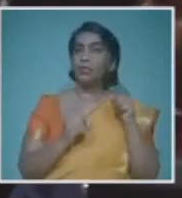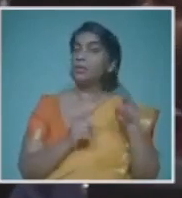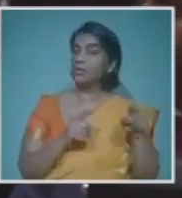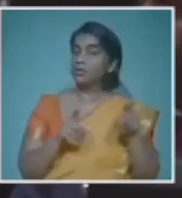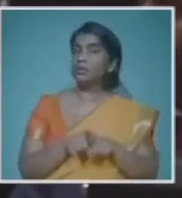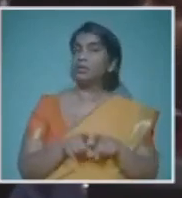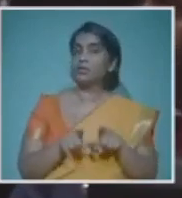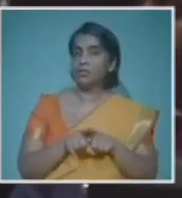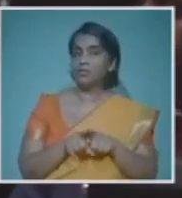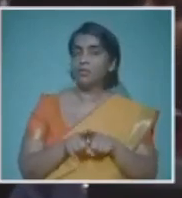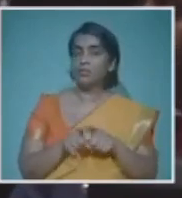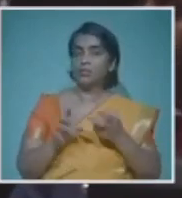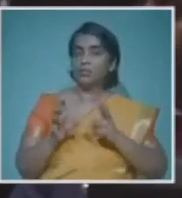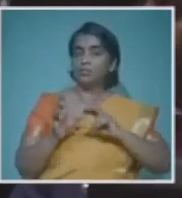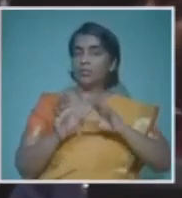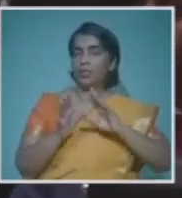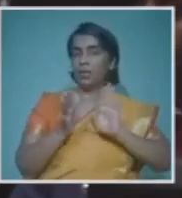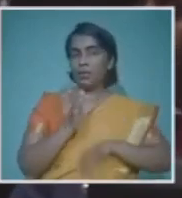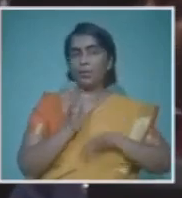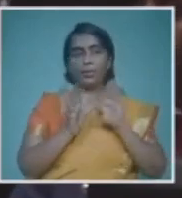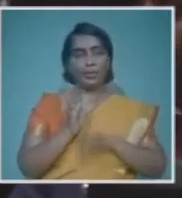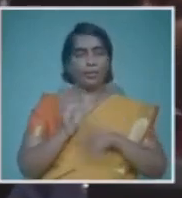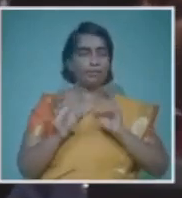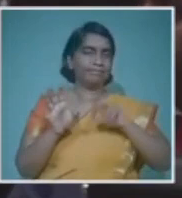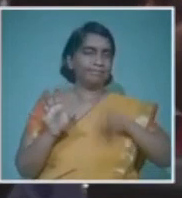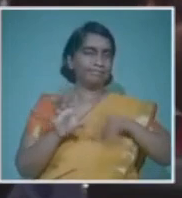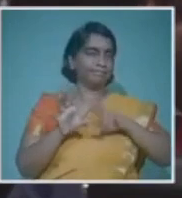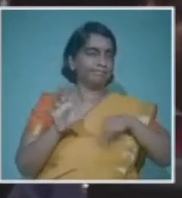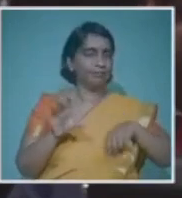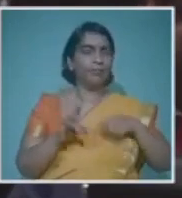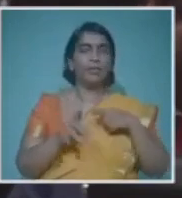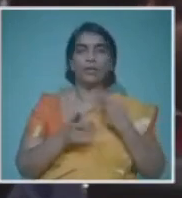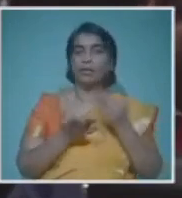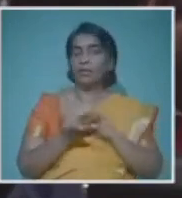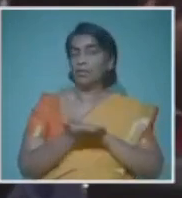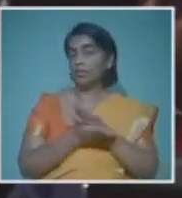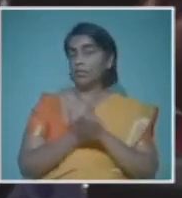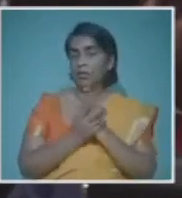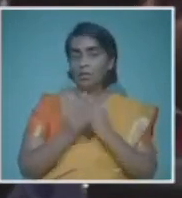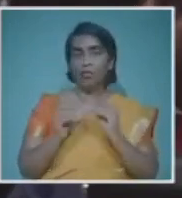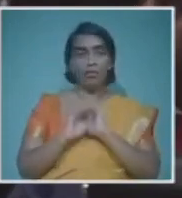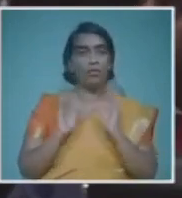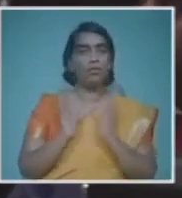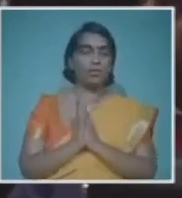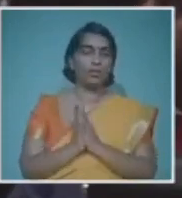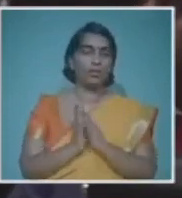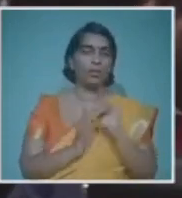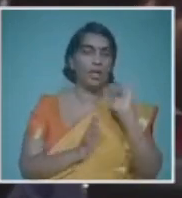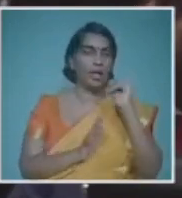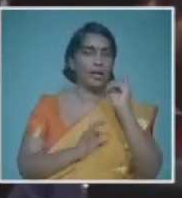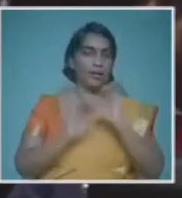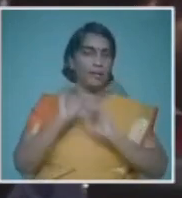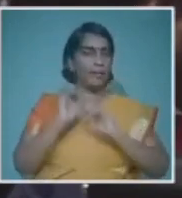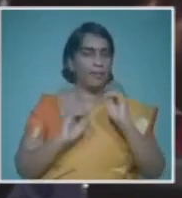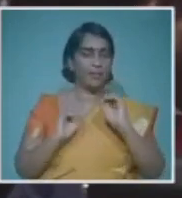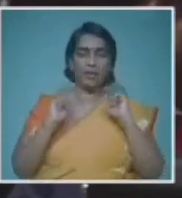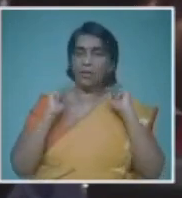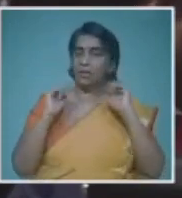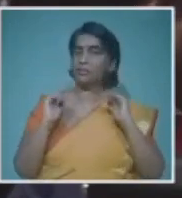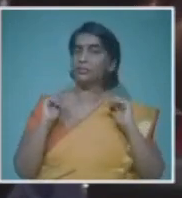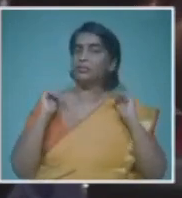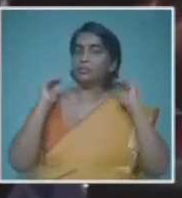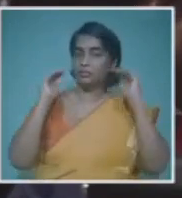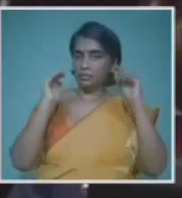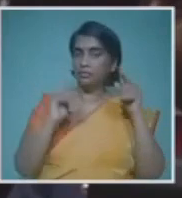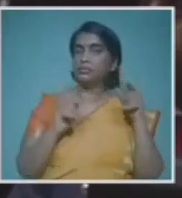වගේම ඉල්ලාස් කිරීම් ඇතුළු නිරවුල් කිරීම් සම්පූර්ණ සංඛ්‍යාව බැලපුවහම 60%ක ප්‍රගතියක් ලබලා